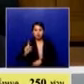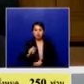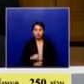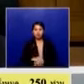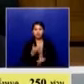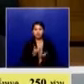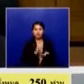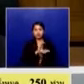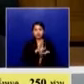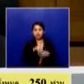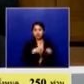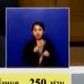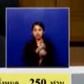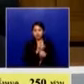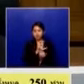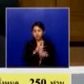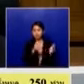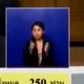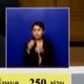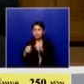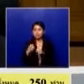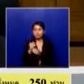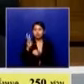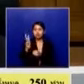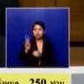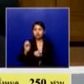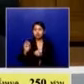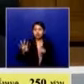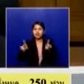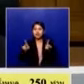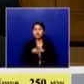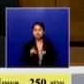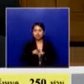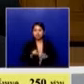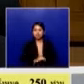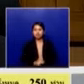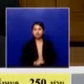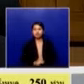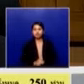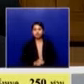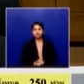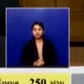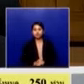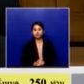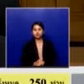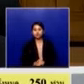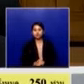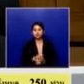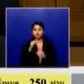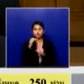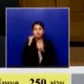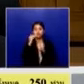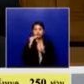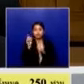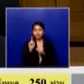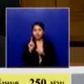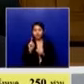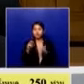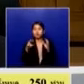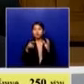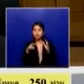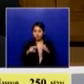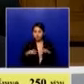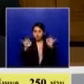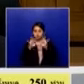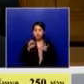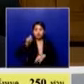ใช้63นะครับแต่สำหรับงบประมาณ64ก็เช่นเดียวกันนะครับเราก็จะต้องกำหนดนะครับในเรื่องของความจำเป็นเร่งด่วน